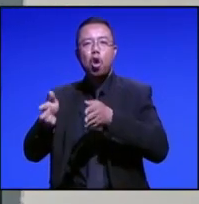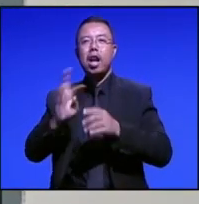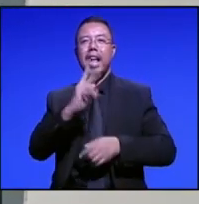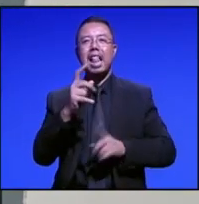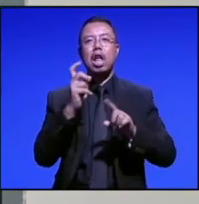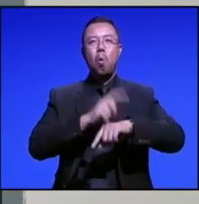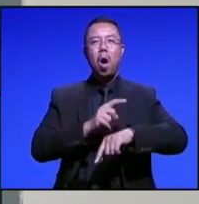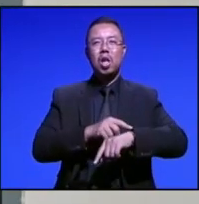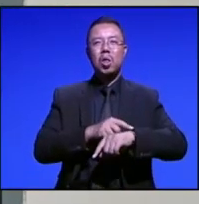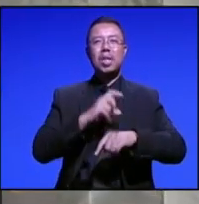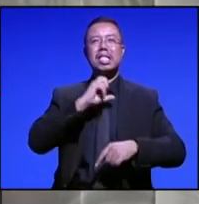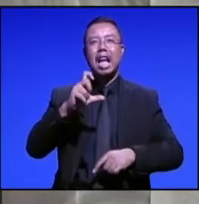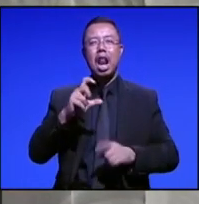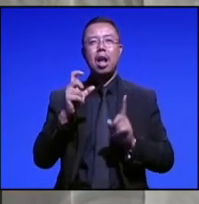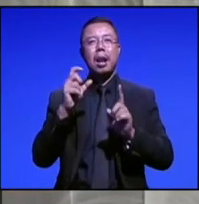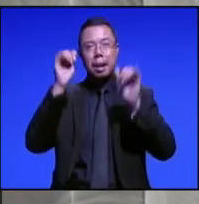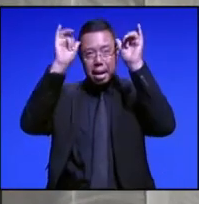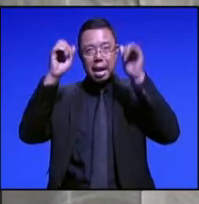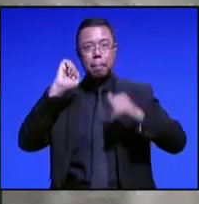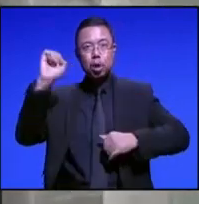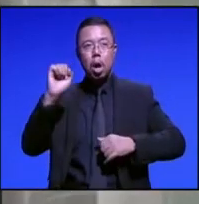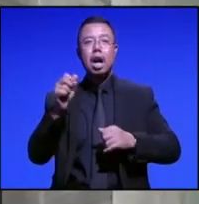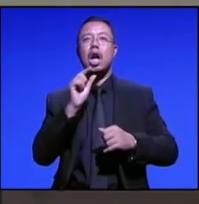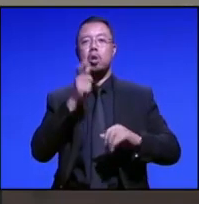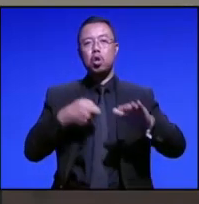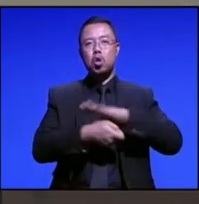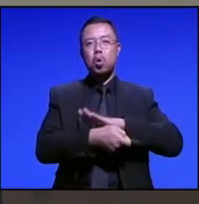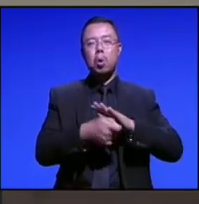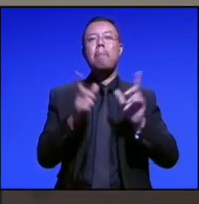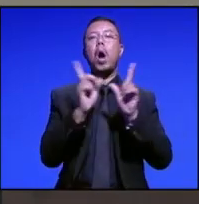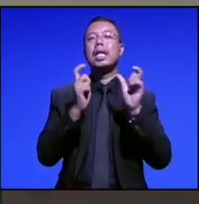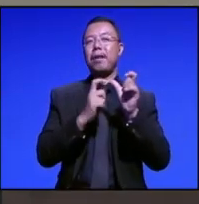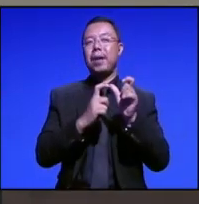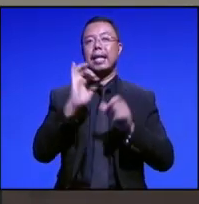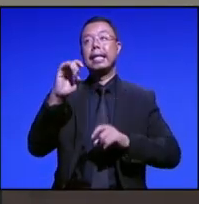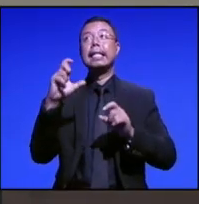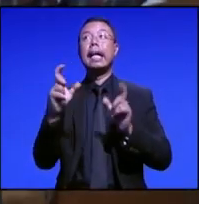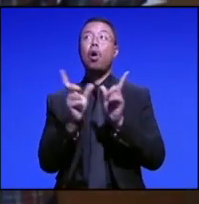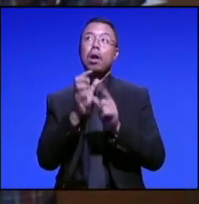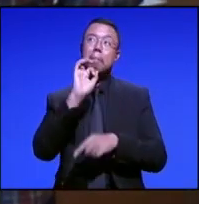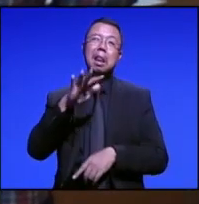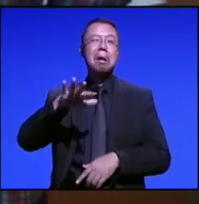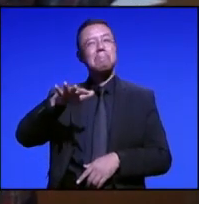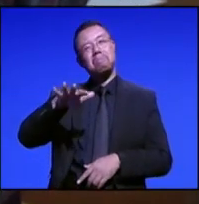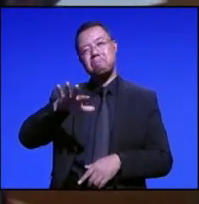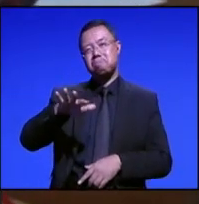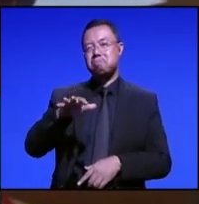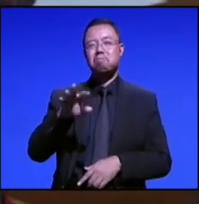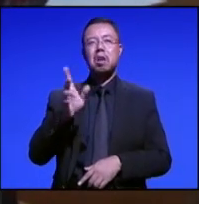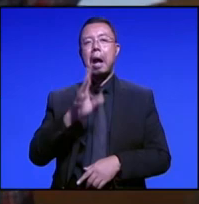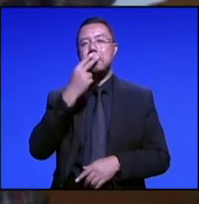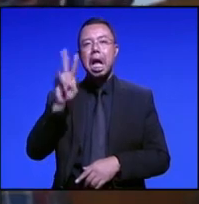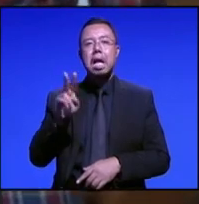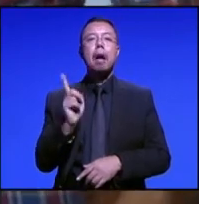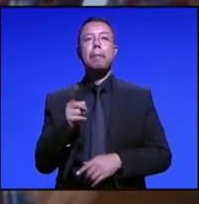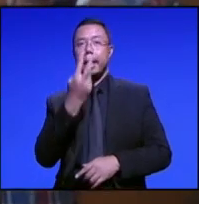PDIP terhadap Komisioner KPK Wahyu Setiawan. Keraguan ICW dalam pengusutan kasus suap komisioner KPU ini terlihat